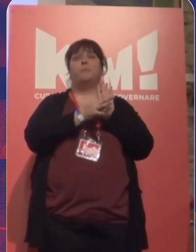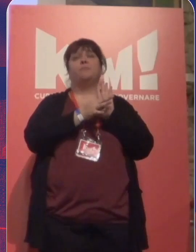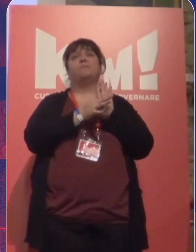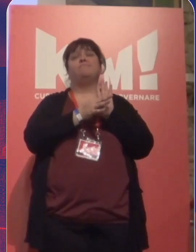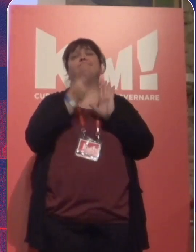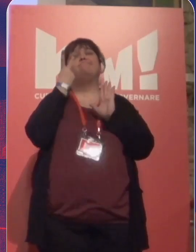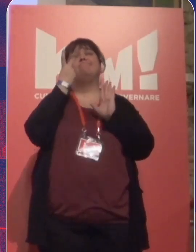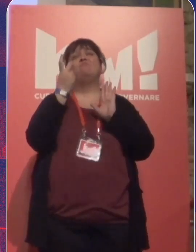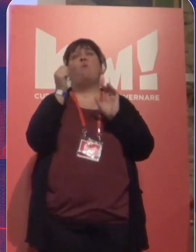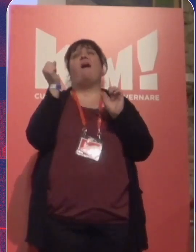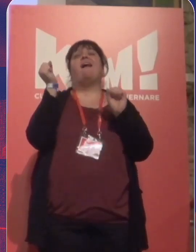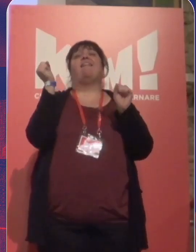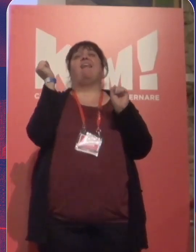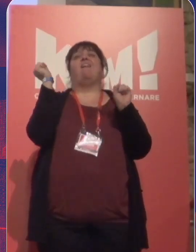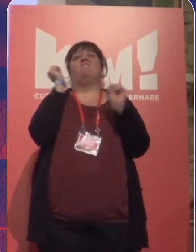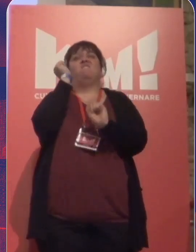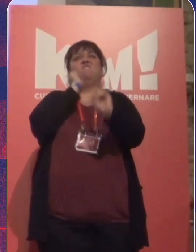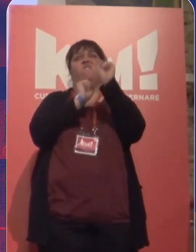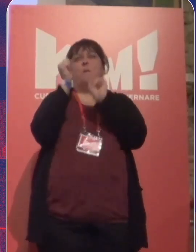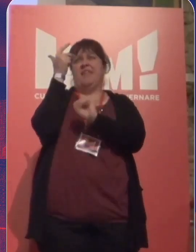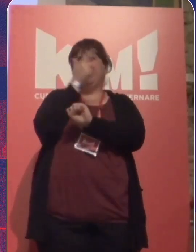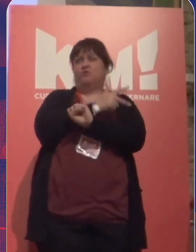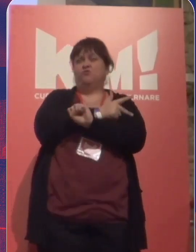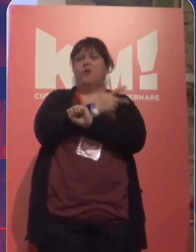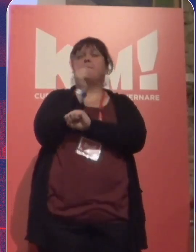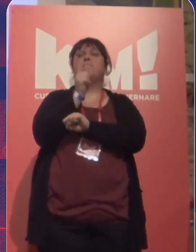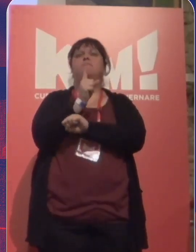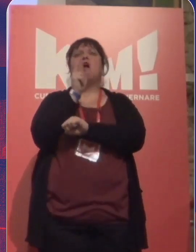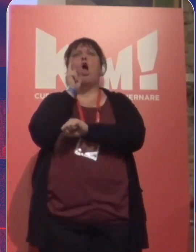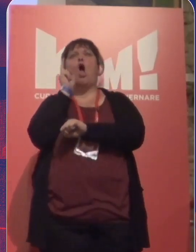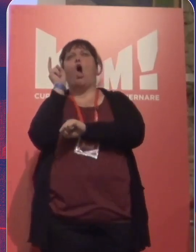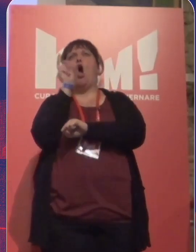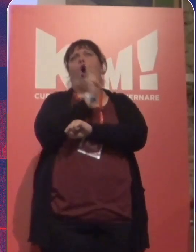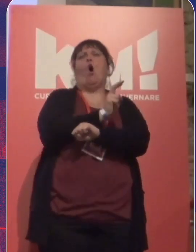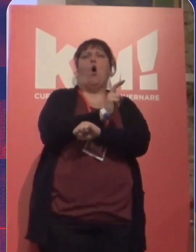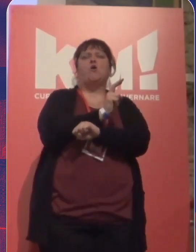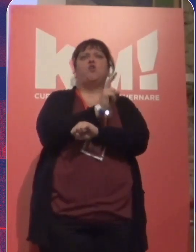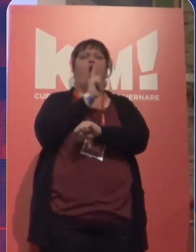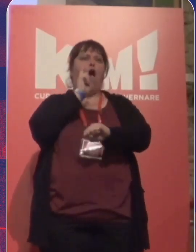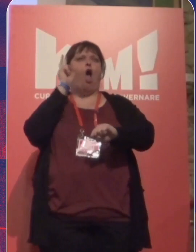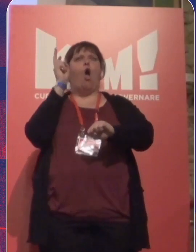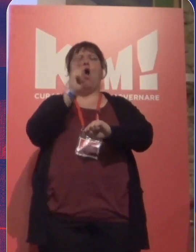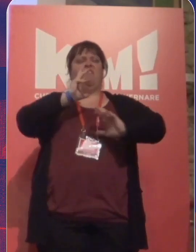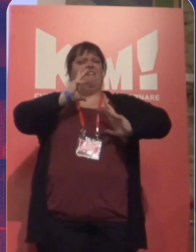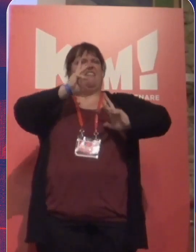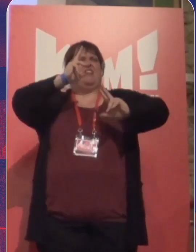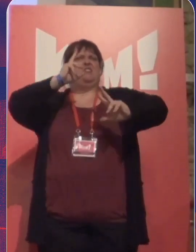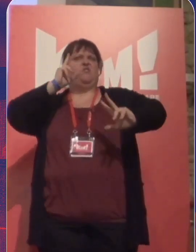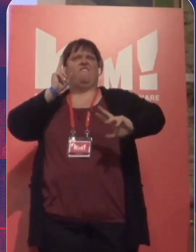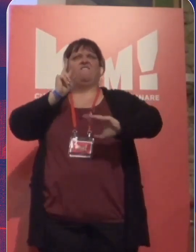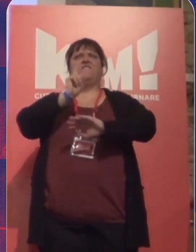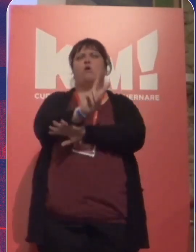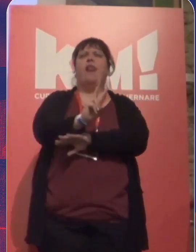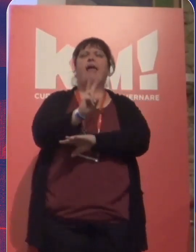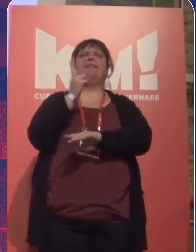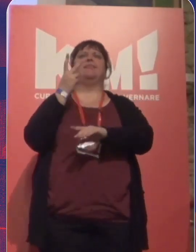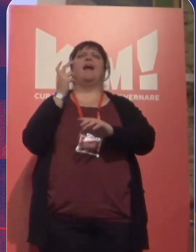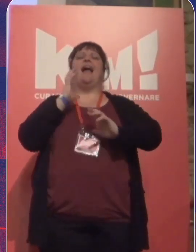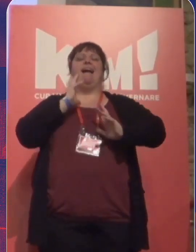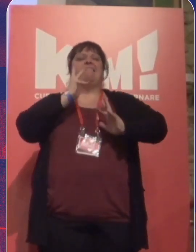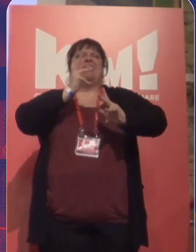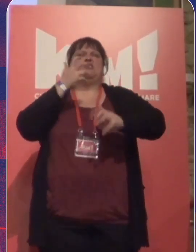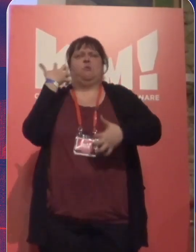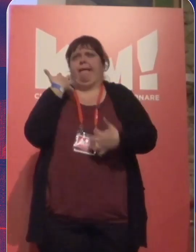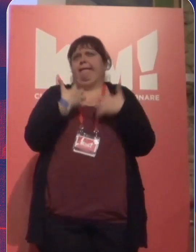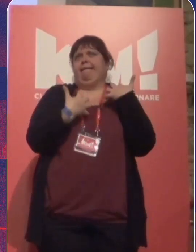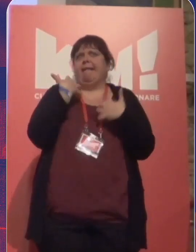risposta rabbiosa e dunque la risposta violenta e dunque la violenza l'esperienza della violenza